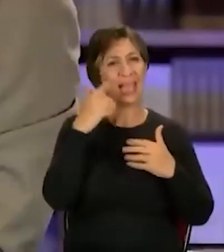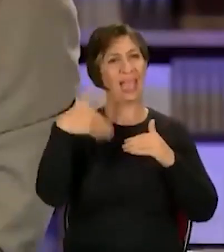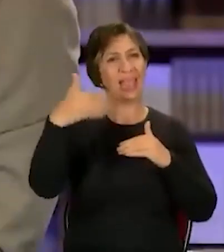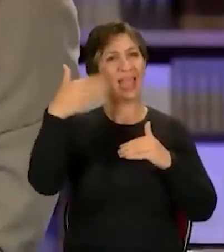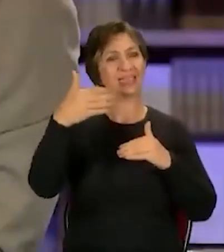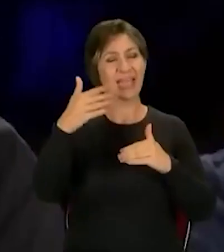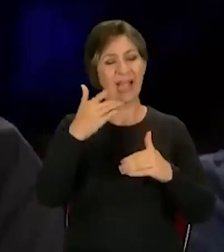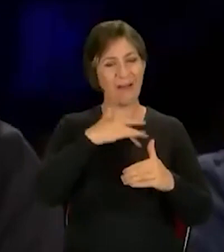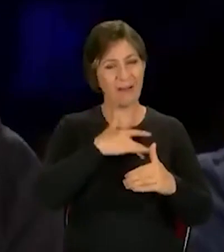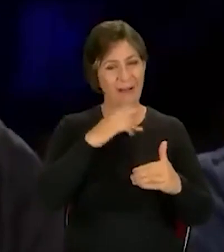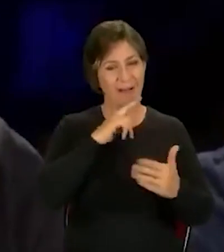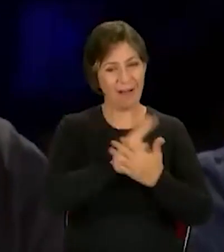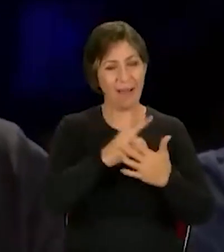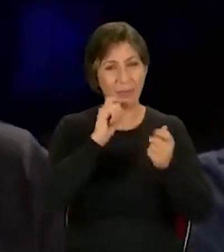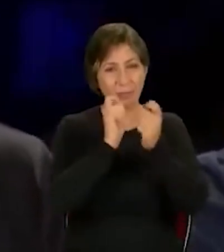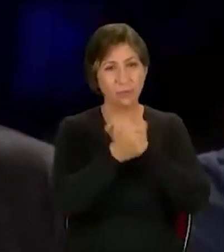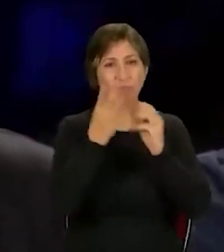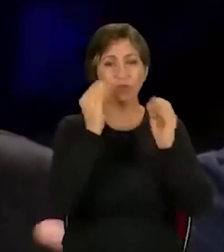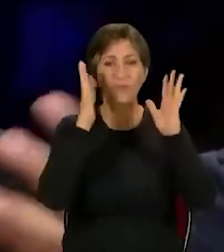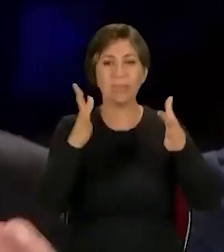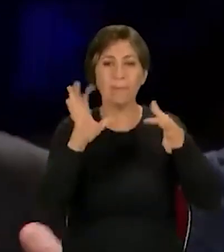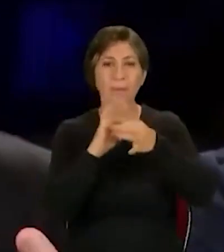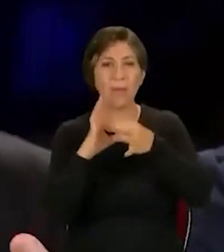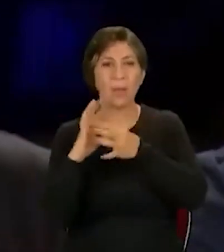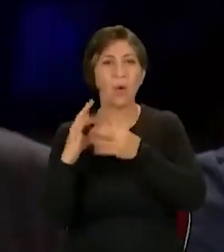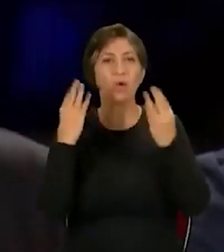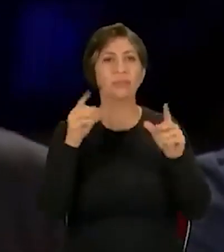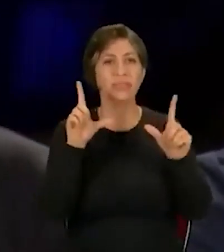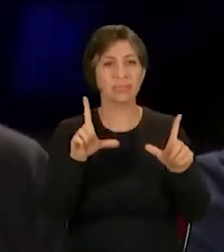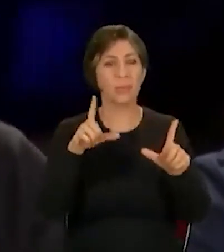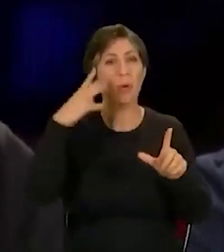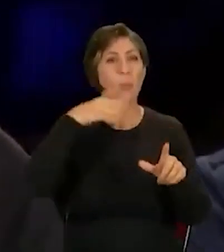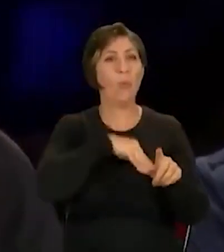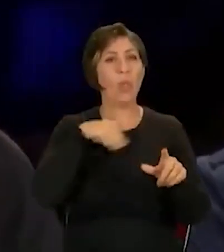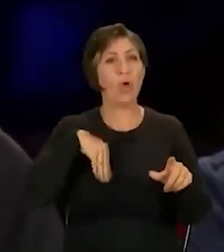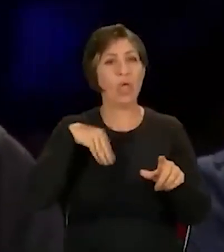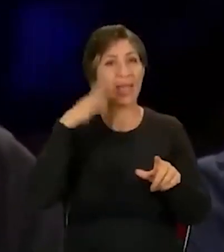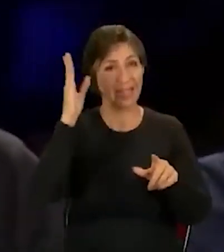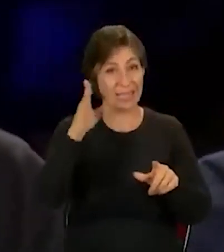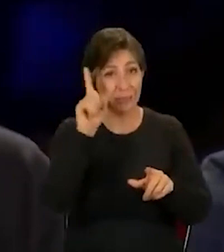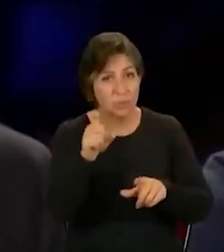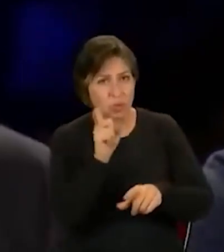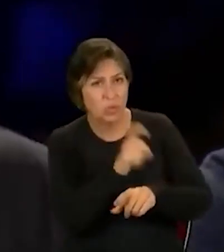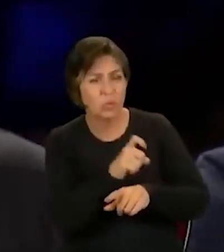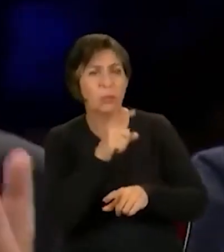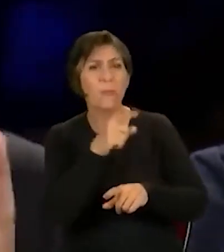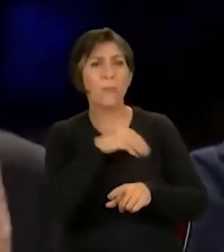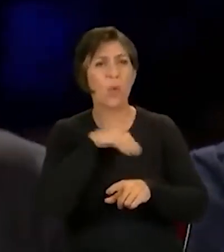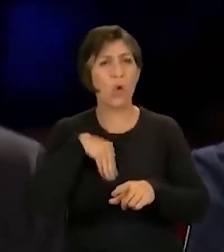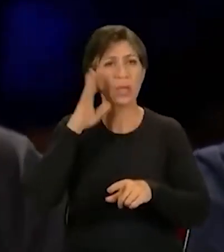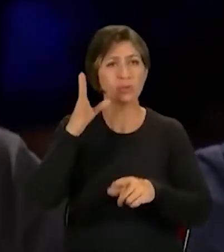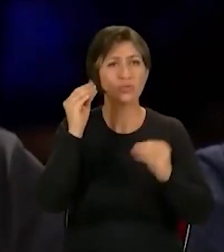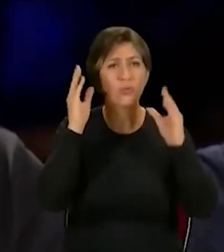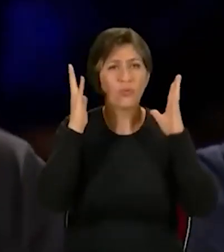ileride de kanaate dönüşebilmesi için çok yönlü bağlantı kurularak öğrenilmesi lazım. Evet. Mesela Polonya'ya gitti mi diye sorma sebebim oydu. Benim mesela Polonya